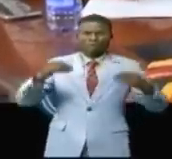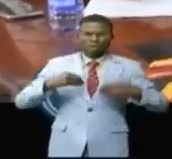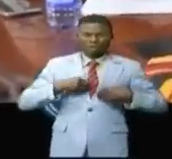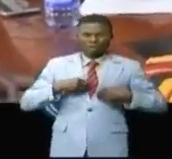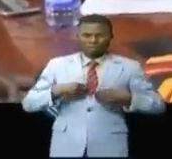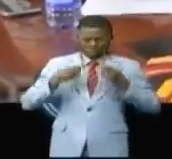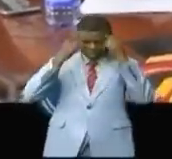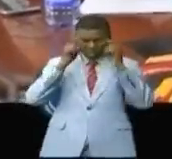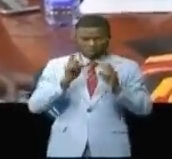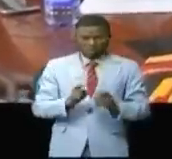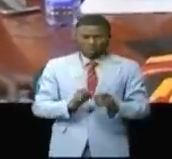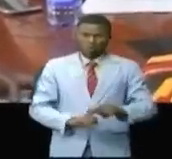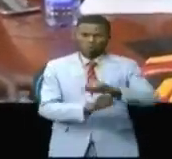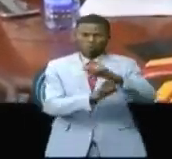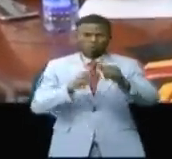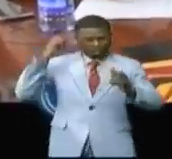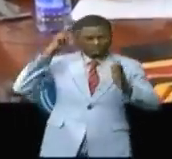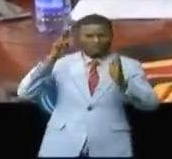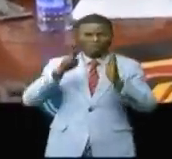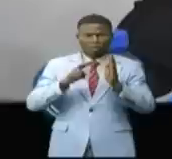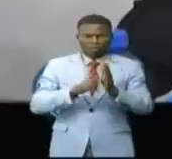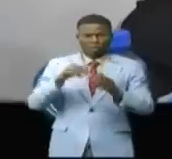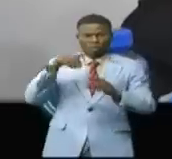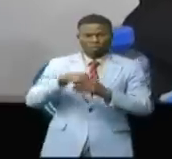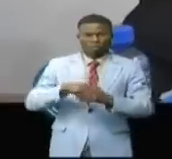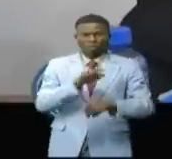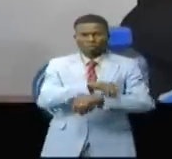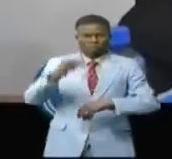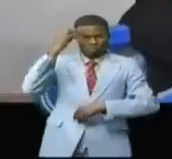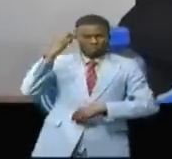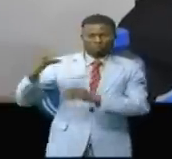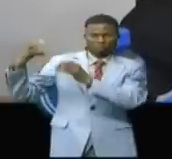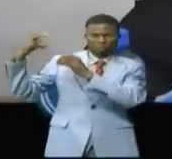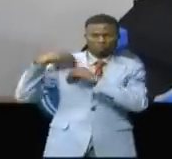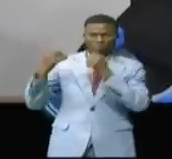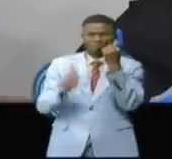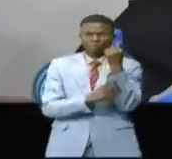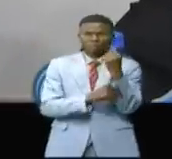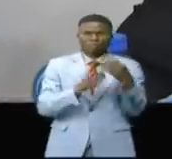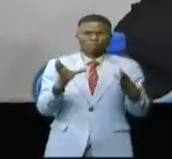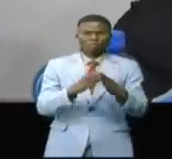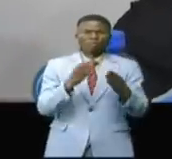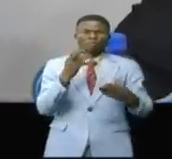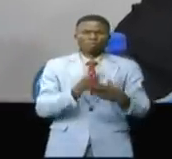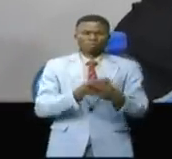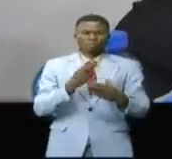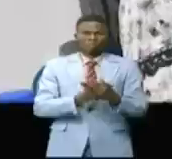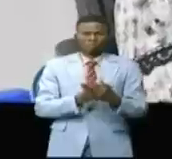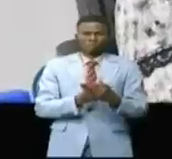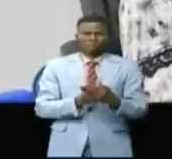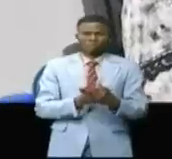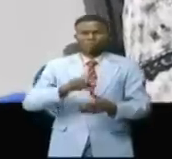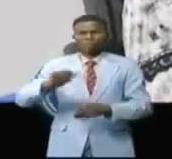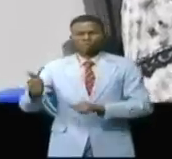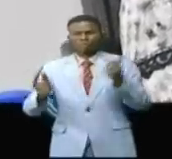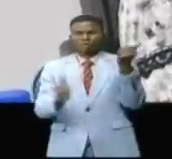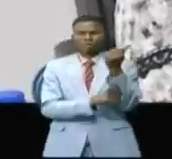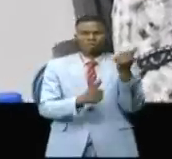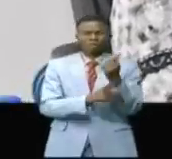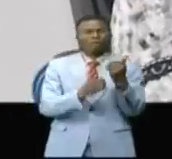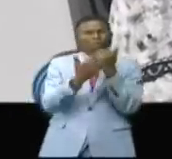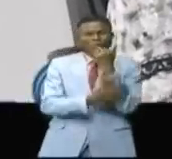accompagner les gouvernements à travers le ministère en charge des personnes vivant avec handicap et autres personnes vulnérables